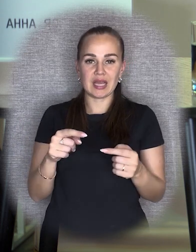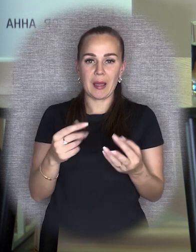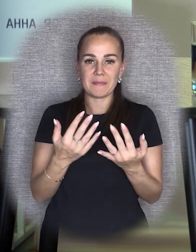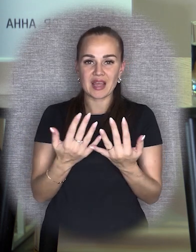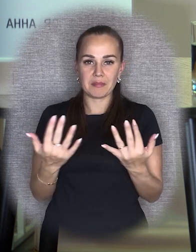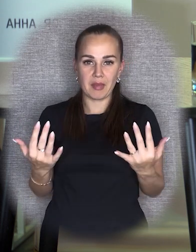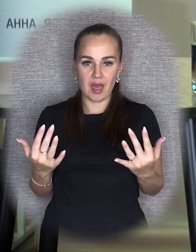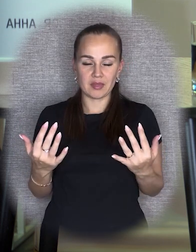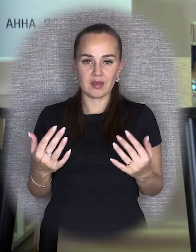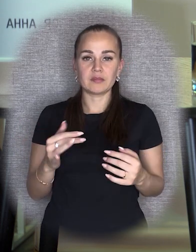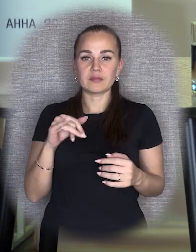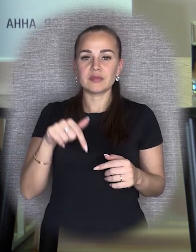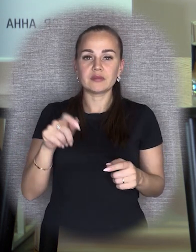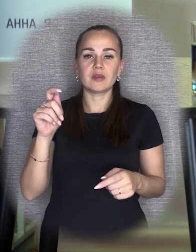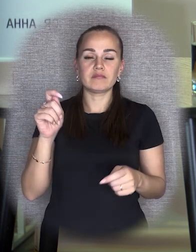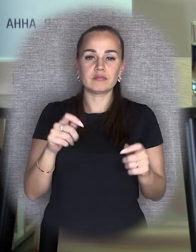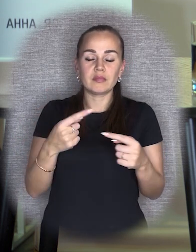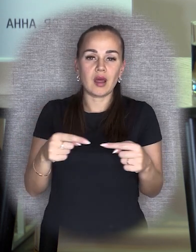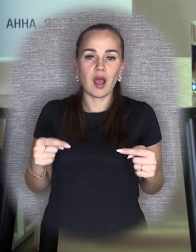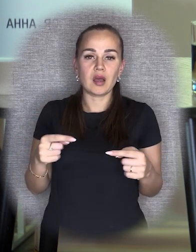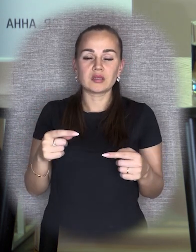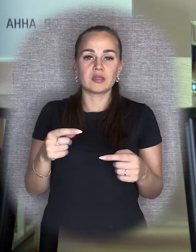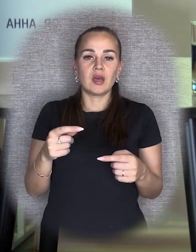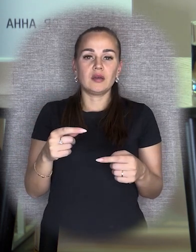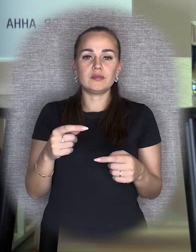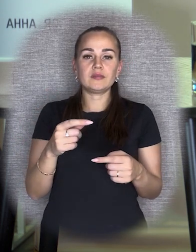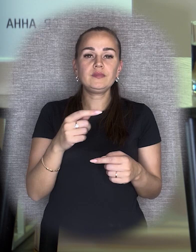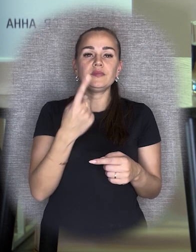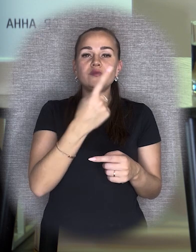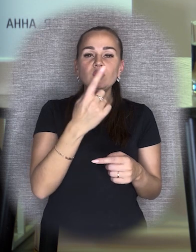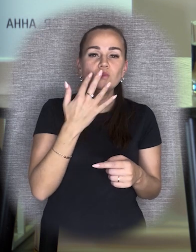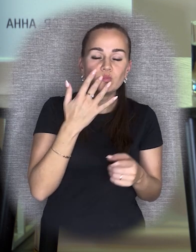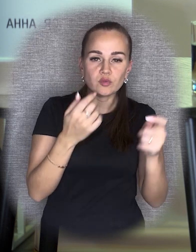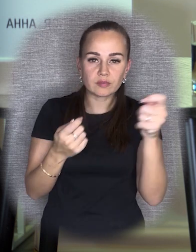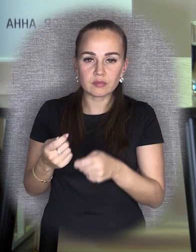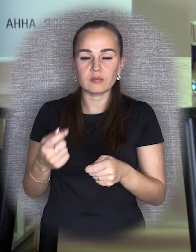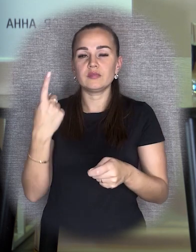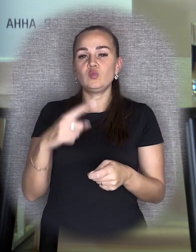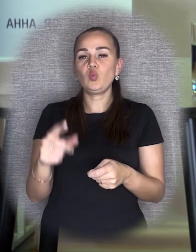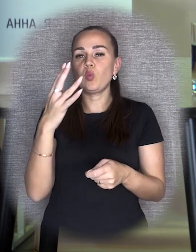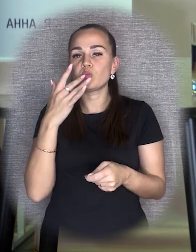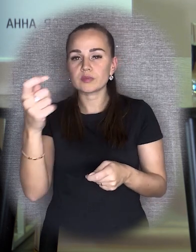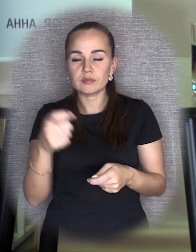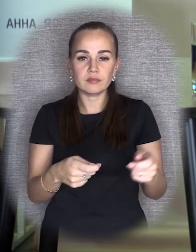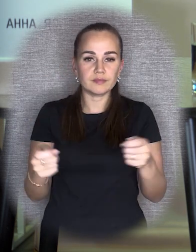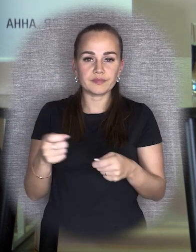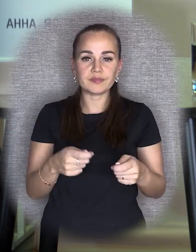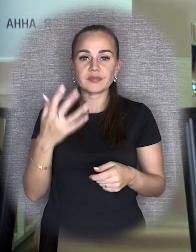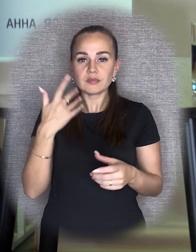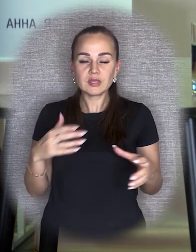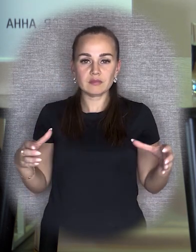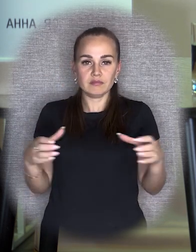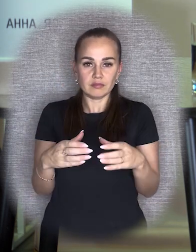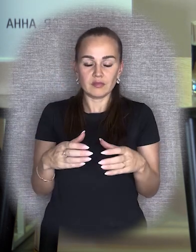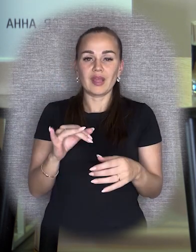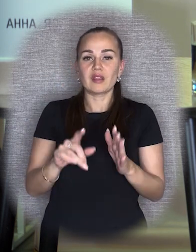встречаясь, предметы из одних музеев, хранители из других музеев, видя эти работы, у нас начинается